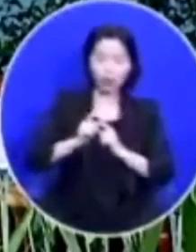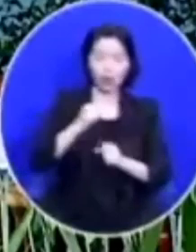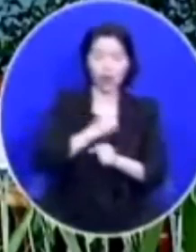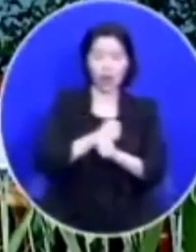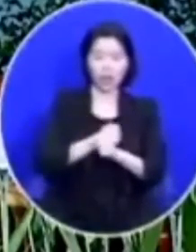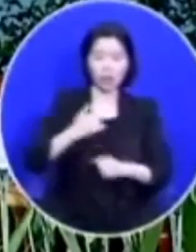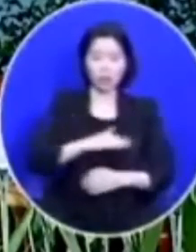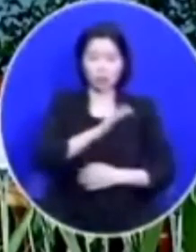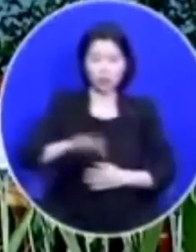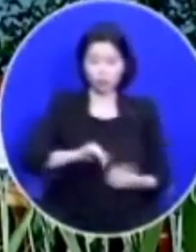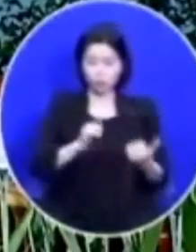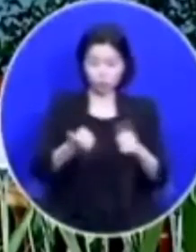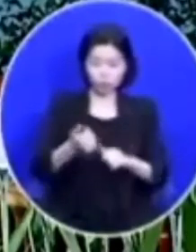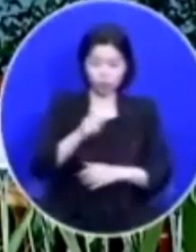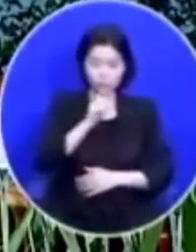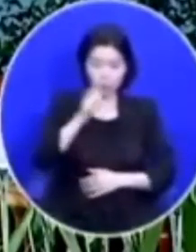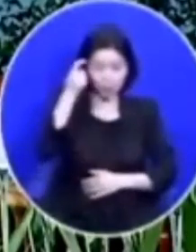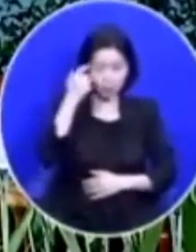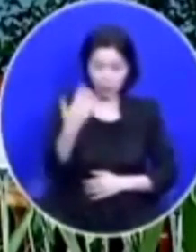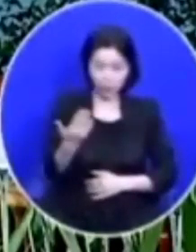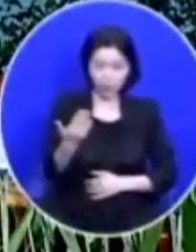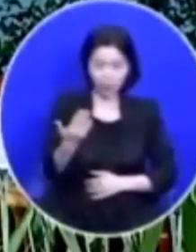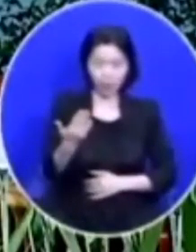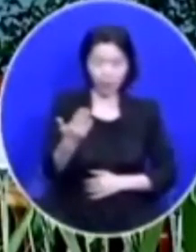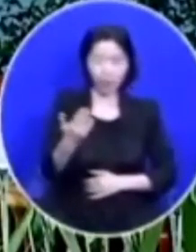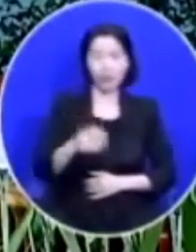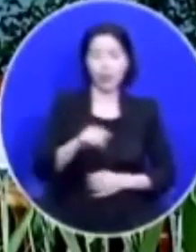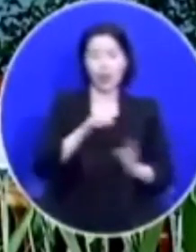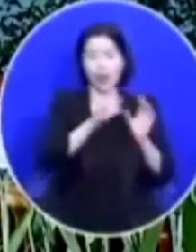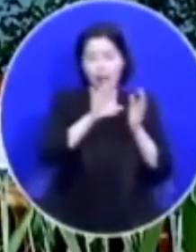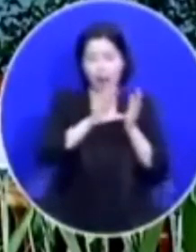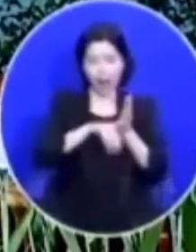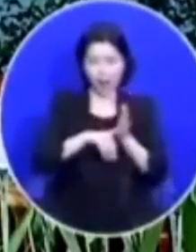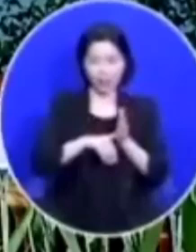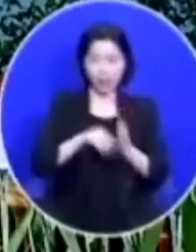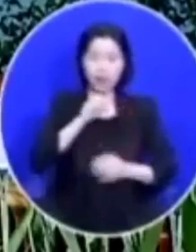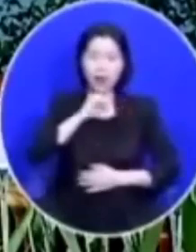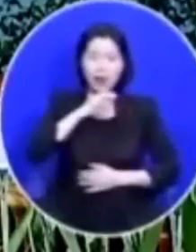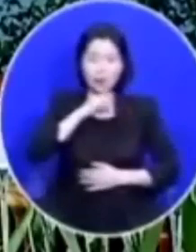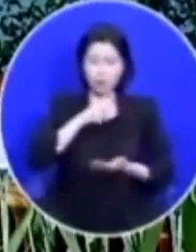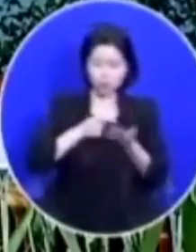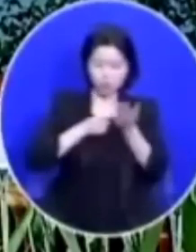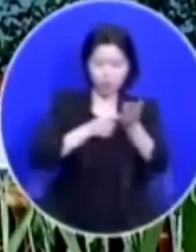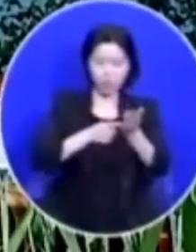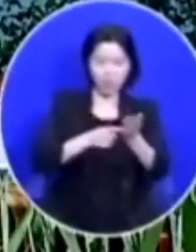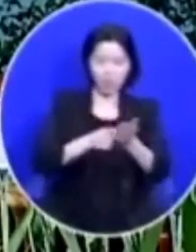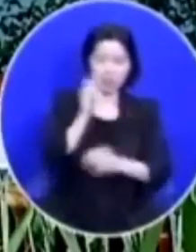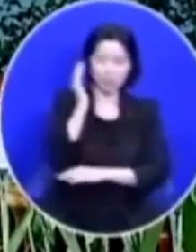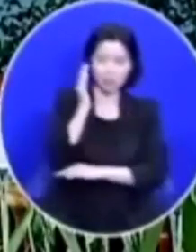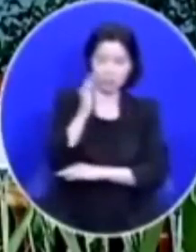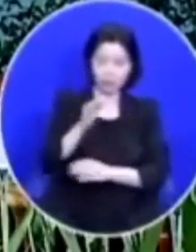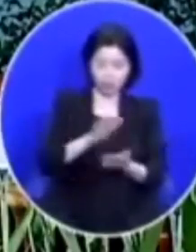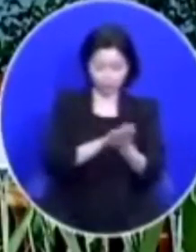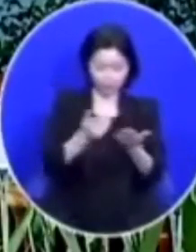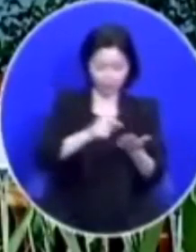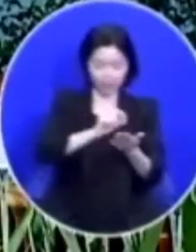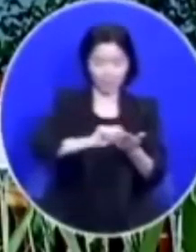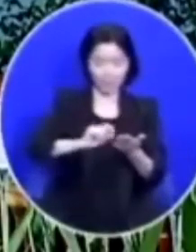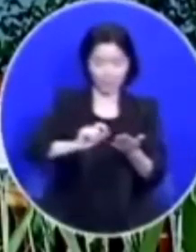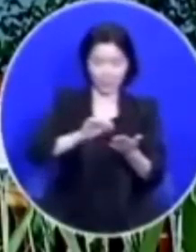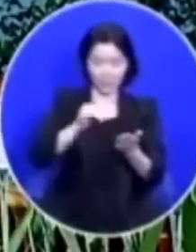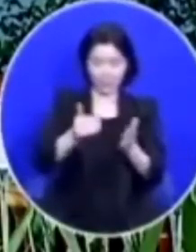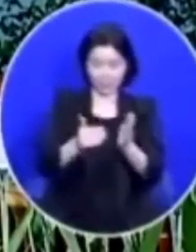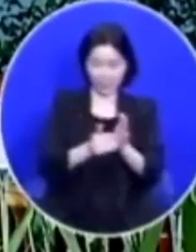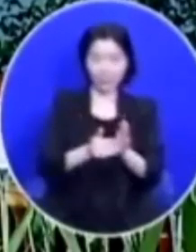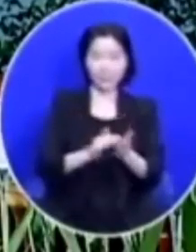말이에요 이렇게 이야기를 하면서 항의하는 아 이야기를 그 책속에 쓰셨어요